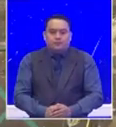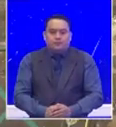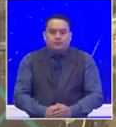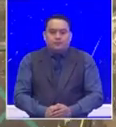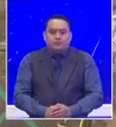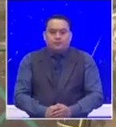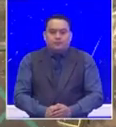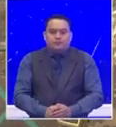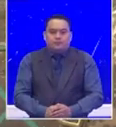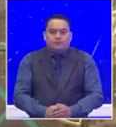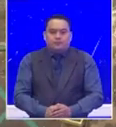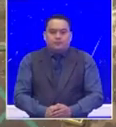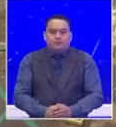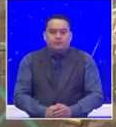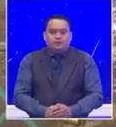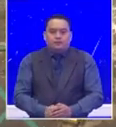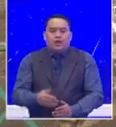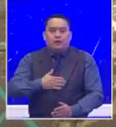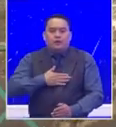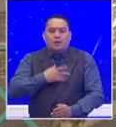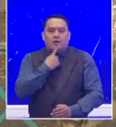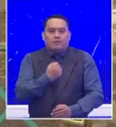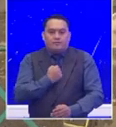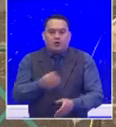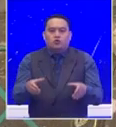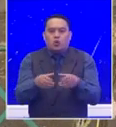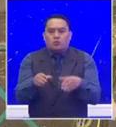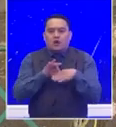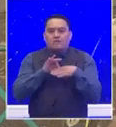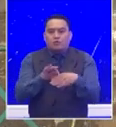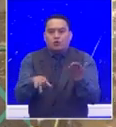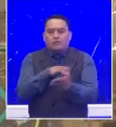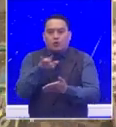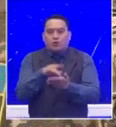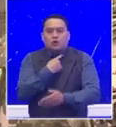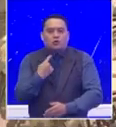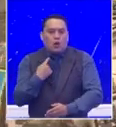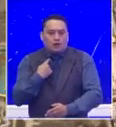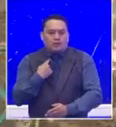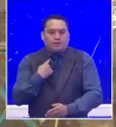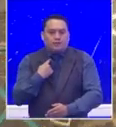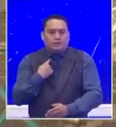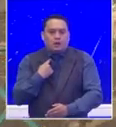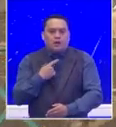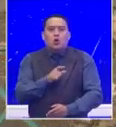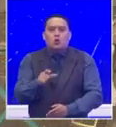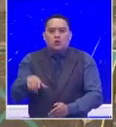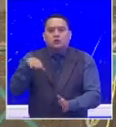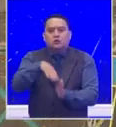Нашими войсками проводится дегазация населенных пунктов города Талдыкурган. Людей задействовано